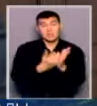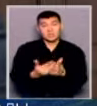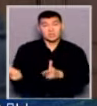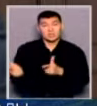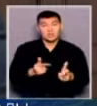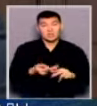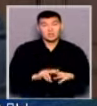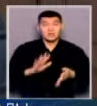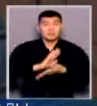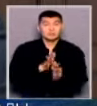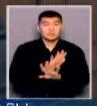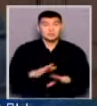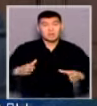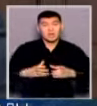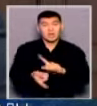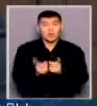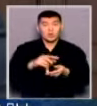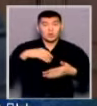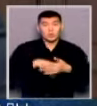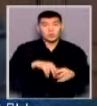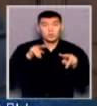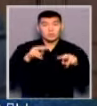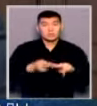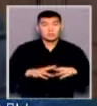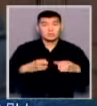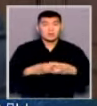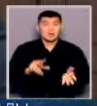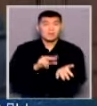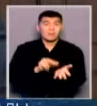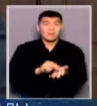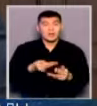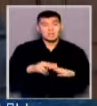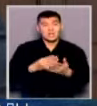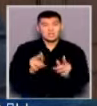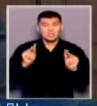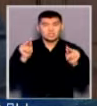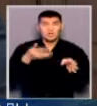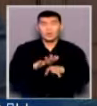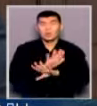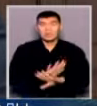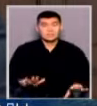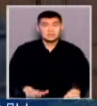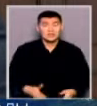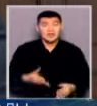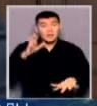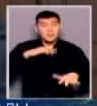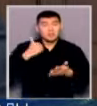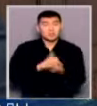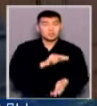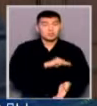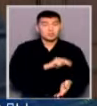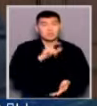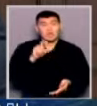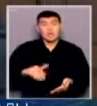кезде сыйымсыз артықшылықтарға көрсетсе, баға беру кезінде әділдік орын алмаса, мемлекеттік